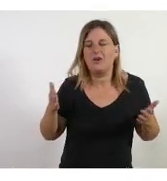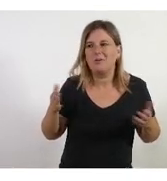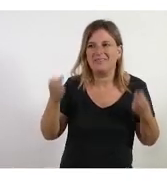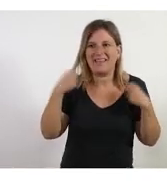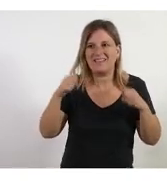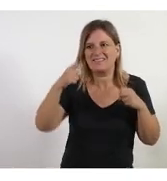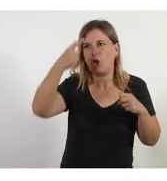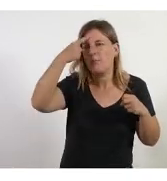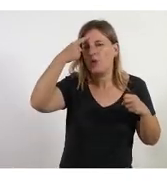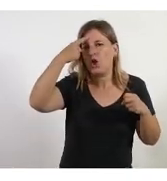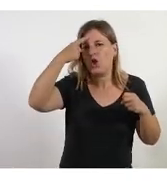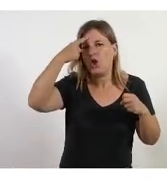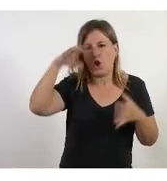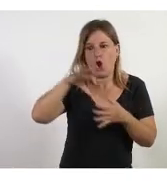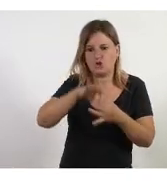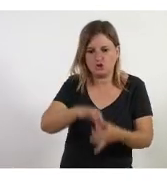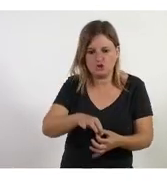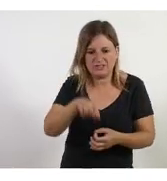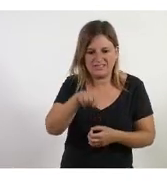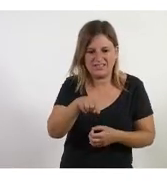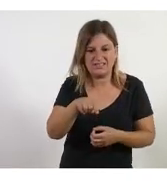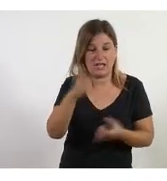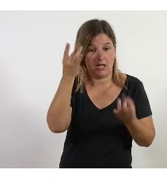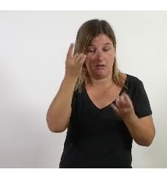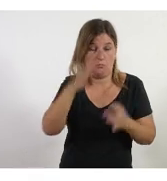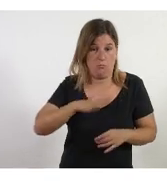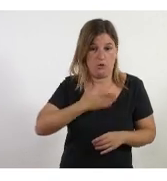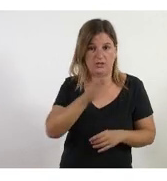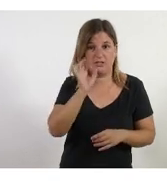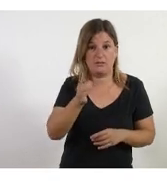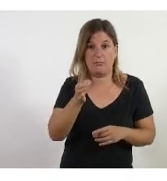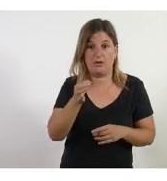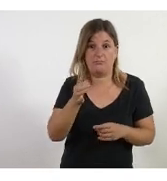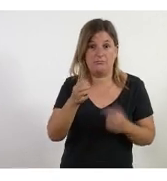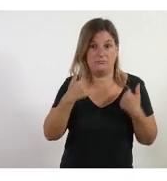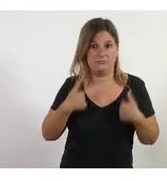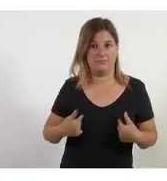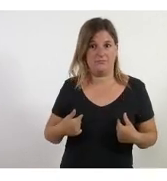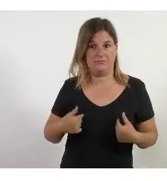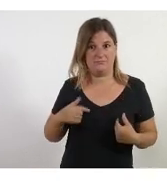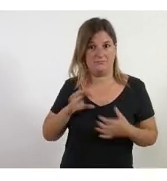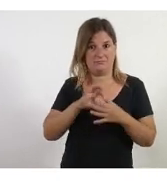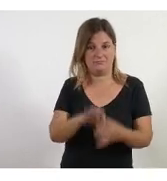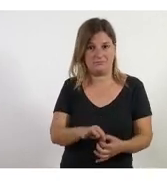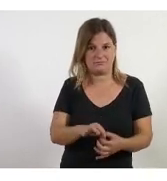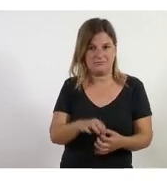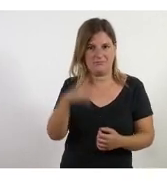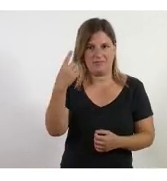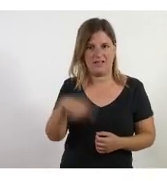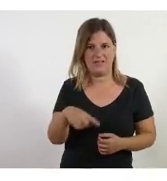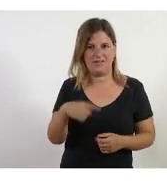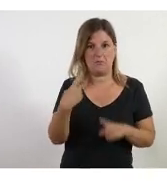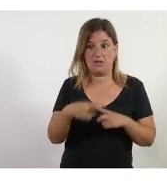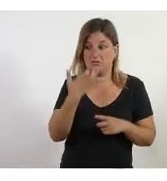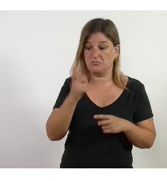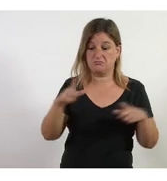exercici de presa de consciència d'això i és una xorrada, si voleu, però és practicar el sentit. Perquè si no, tinc un tros